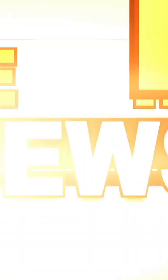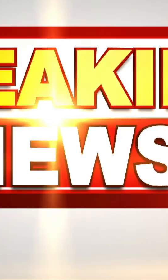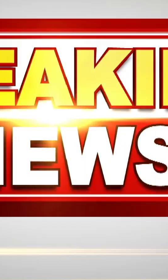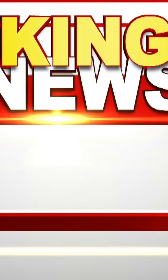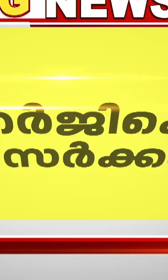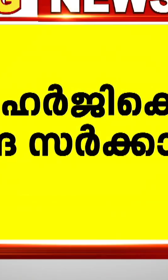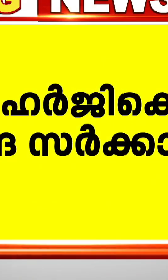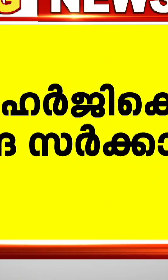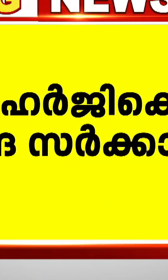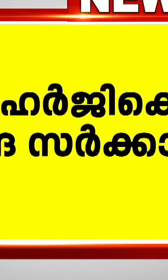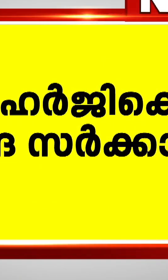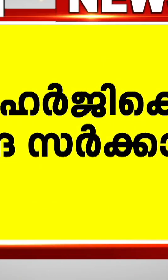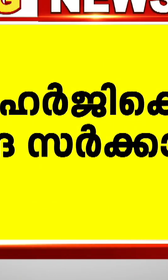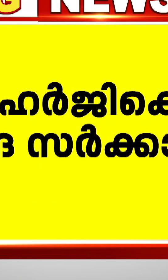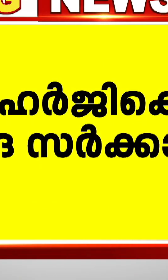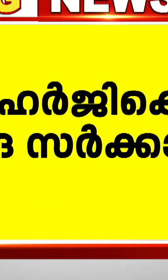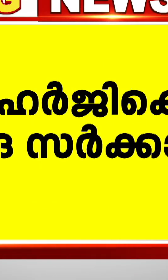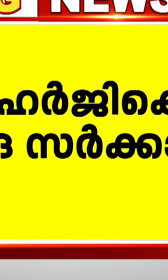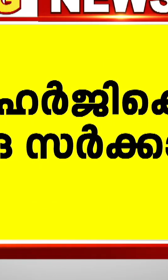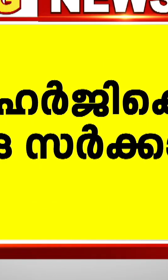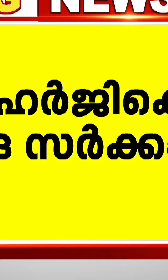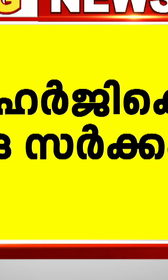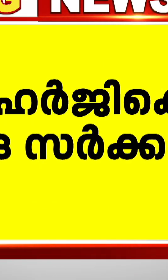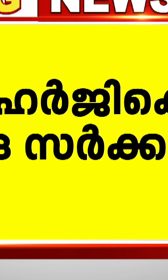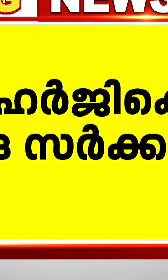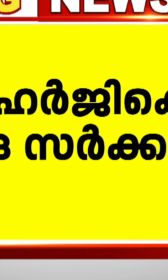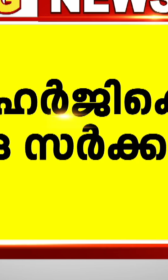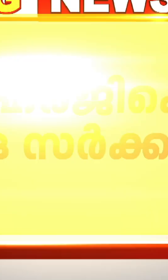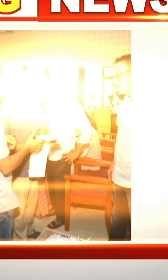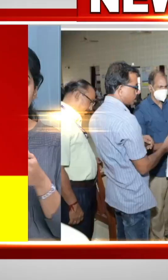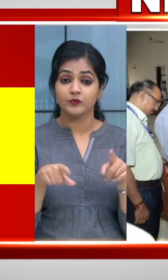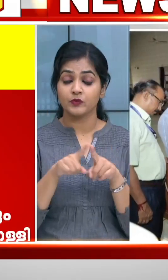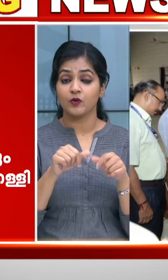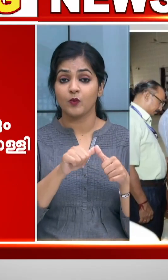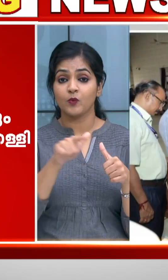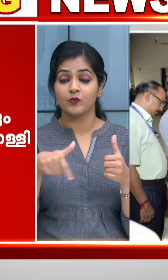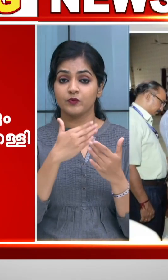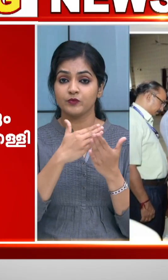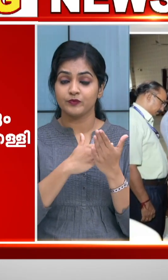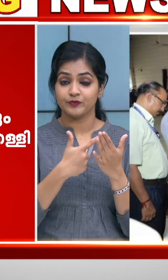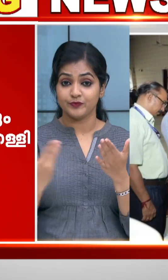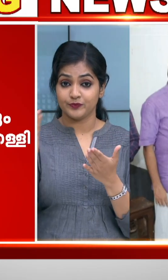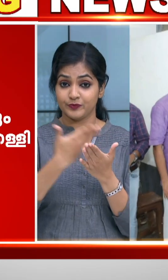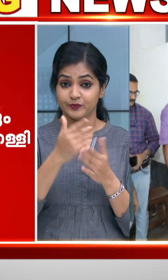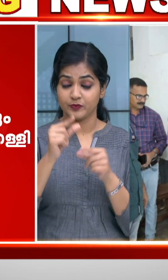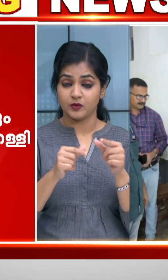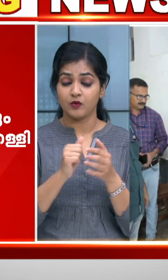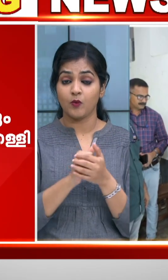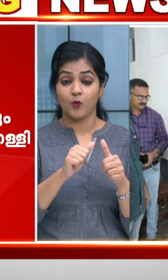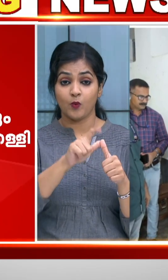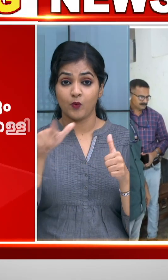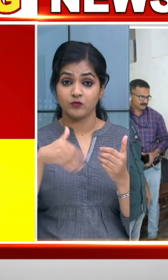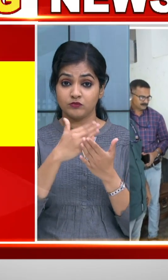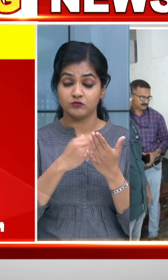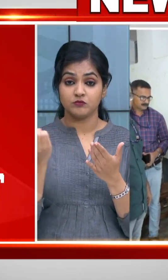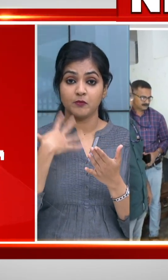എങ്ങനെ കാണാനാകും എന്നാണ് സുപ്രീം കോടതി ചോദിച്ചത്. മാത്രമല്ല, എല്ലാ കാര്യങ്ങളും ഈ ഹർജിക്കാരോട് എല്ലാം അറിയിക്കണം എന്ന്